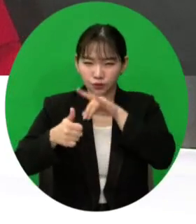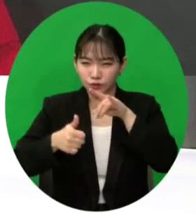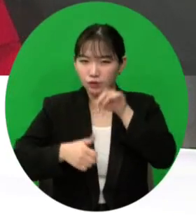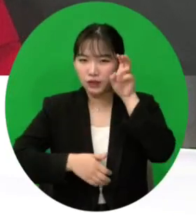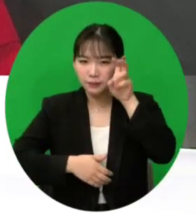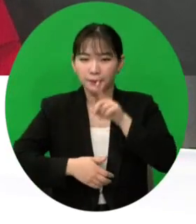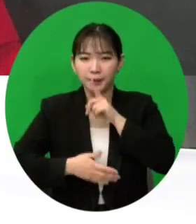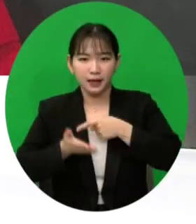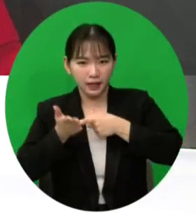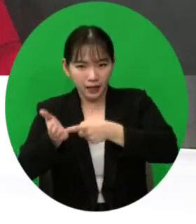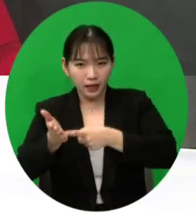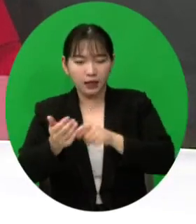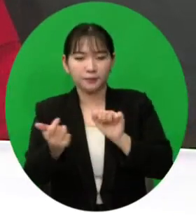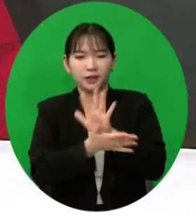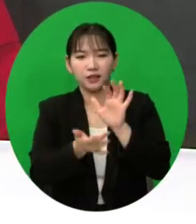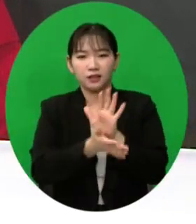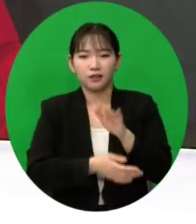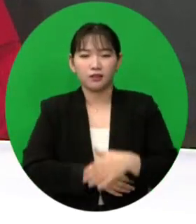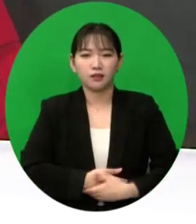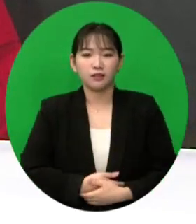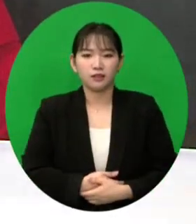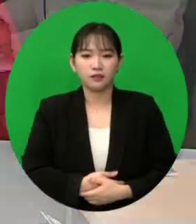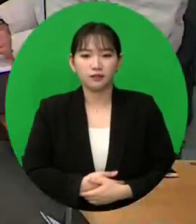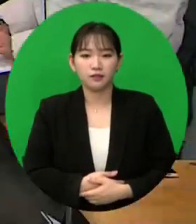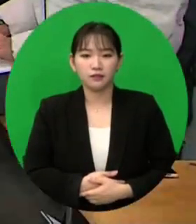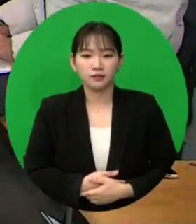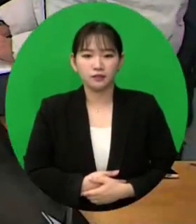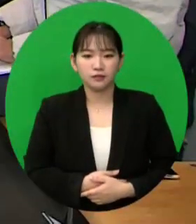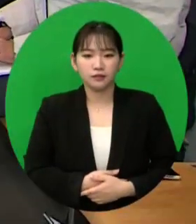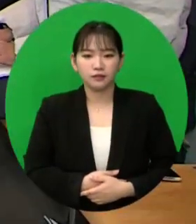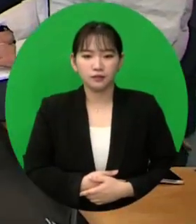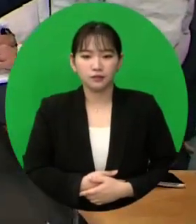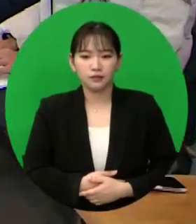또 말썽입니다. 주현정 기자입니다.